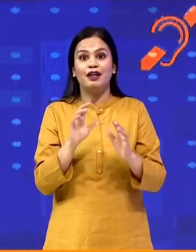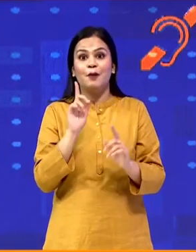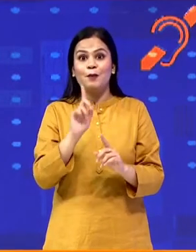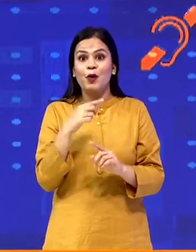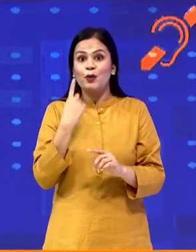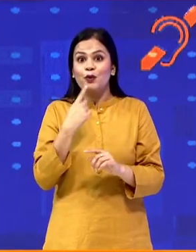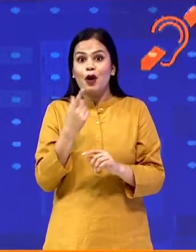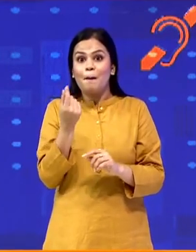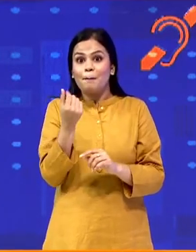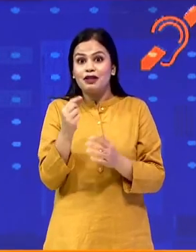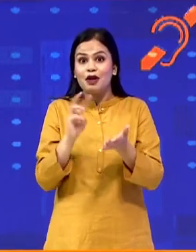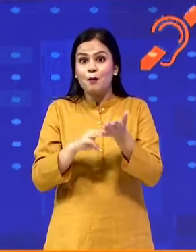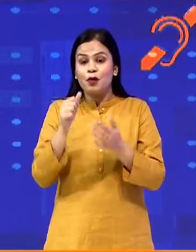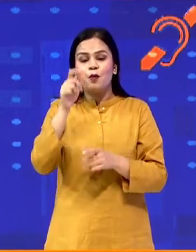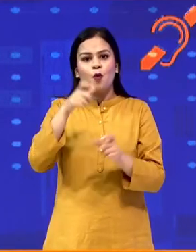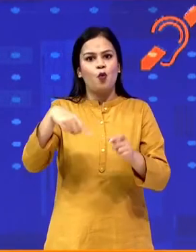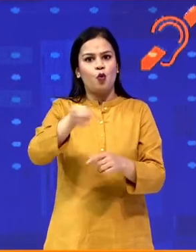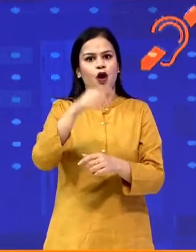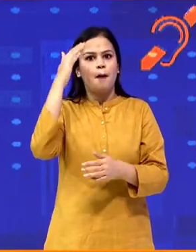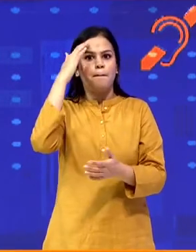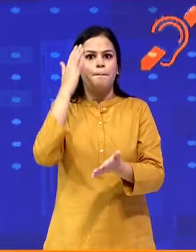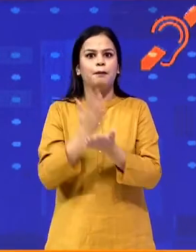पर लोगों